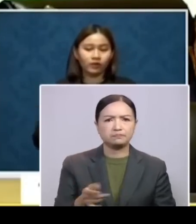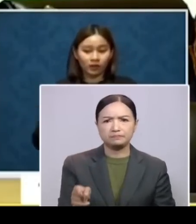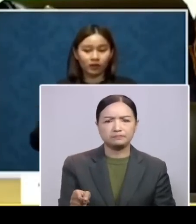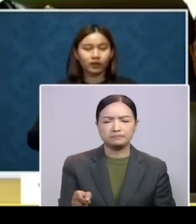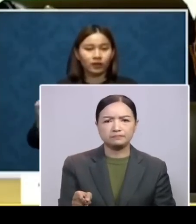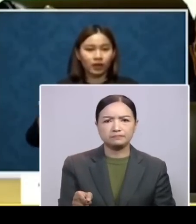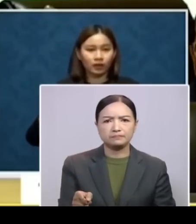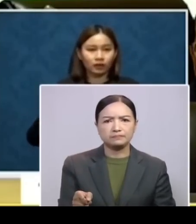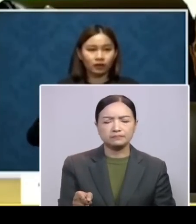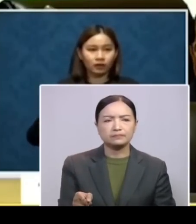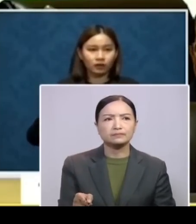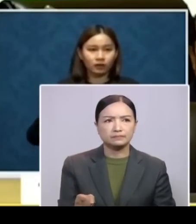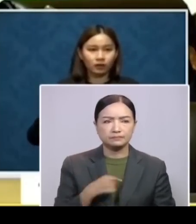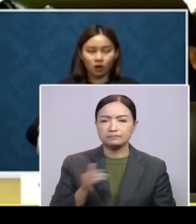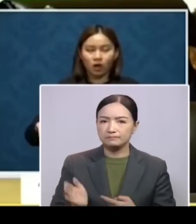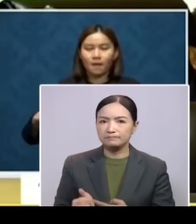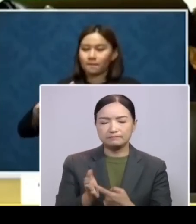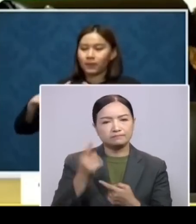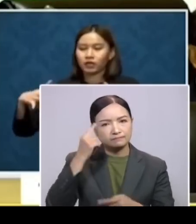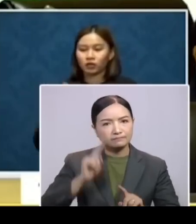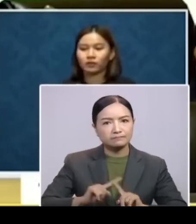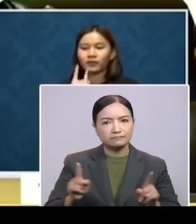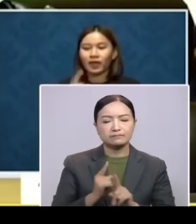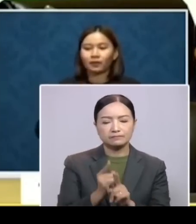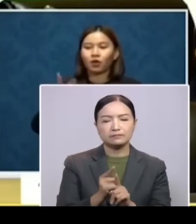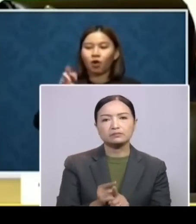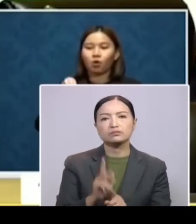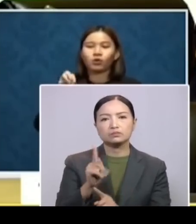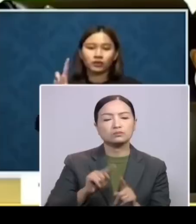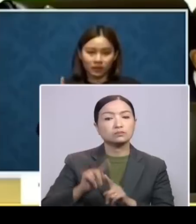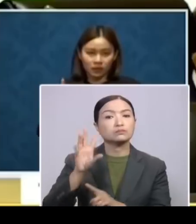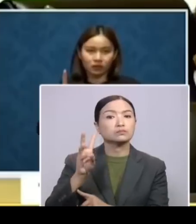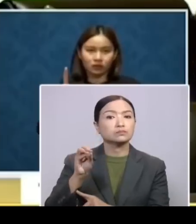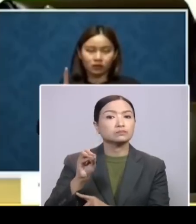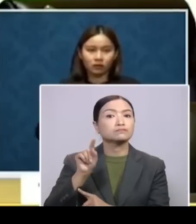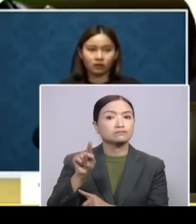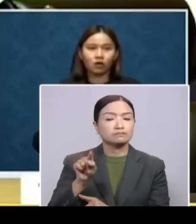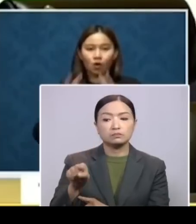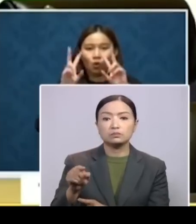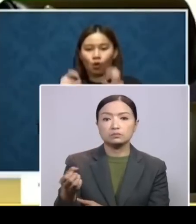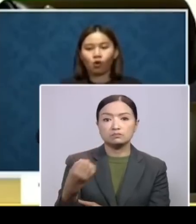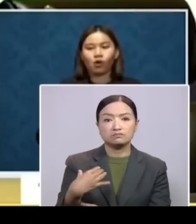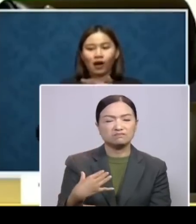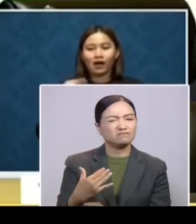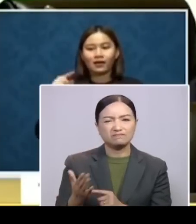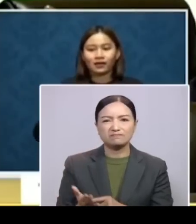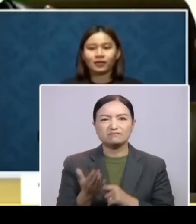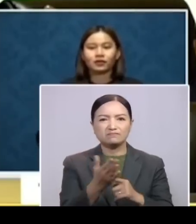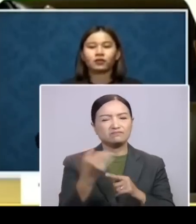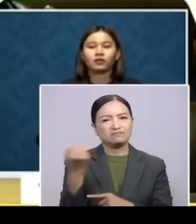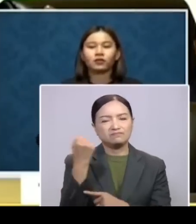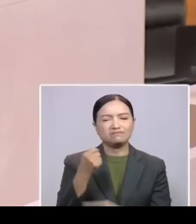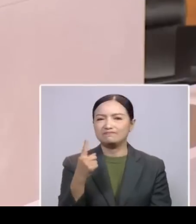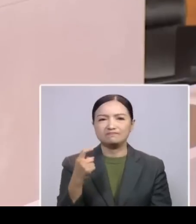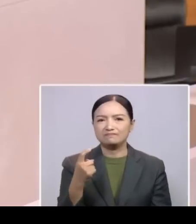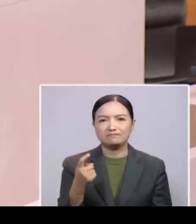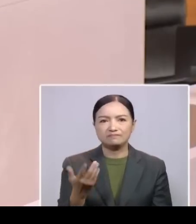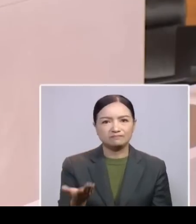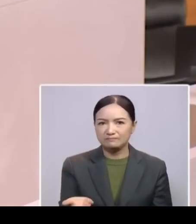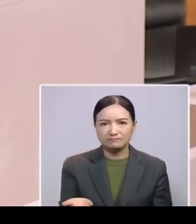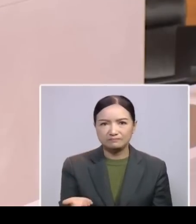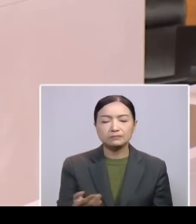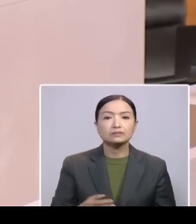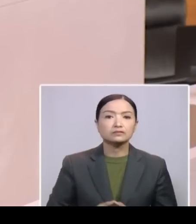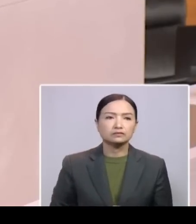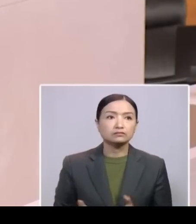ติที่ไม่เห็นด้วยตามข้อ61นะครับว่าญัตติดังกล่าวไม่สามารถเสนอต่อสภาได้ จากนั้นสมาชิกรัฐ